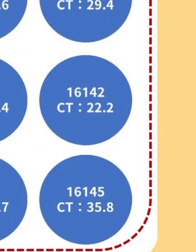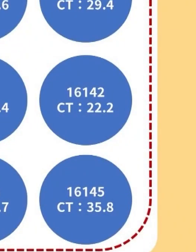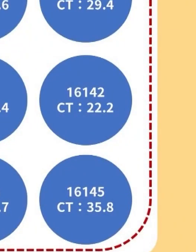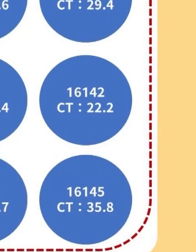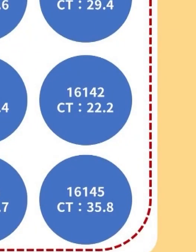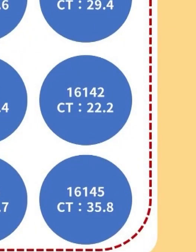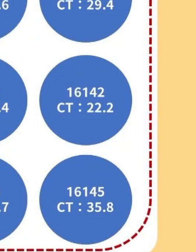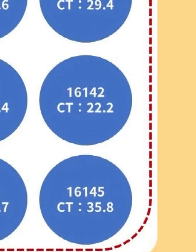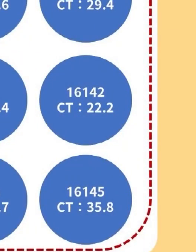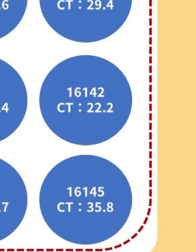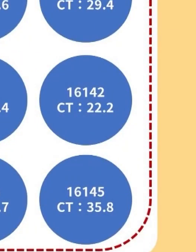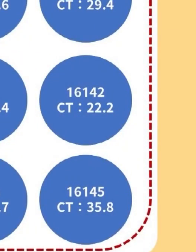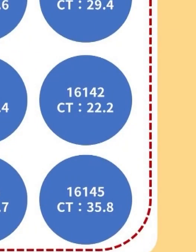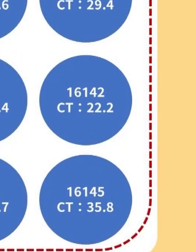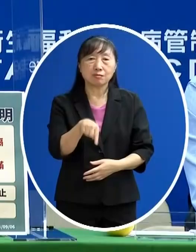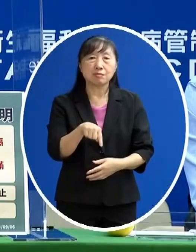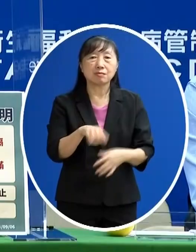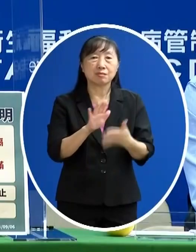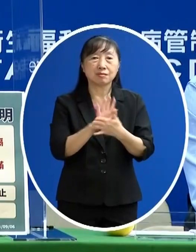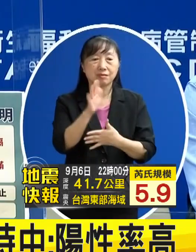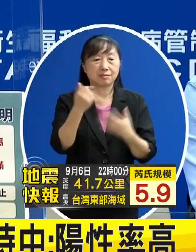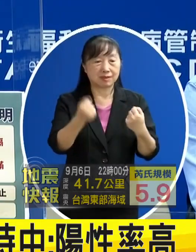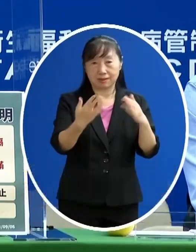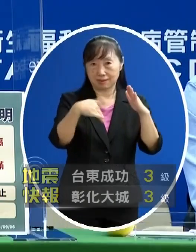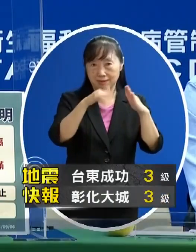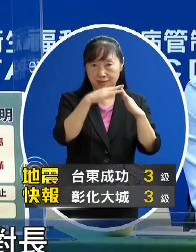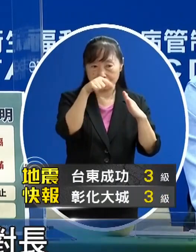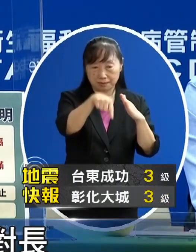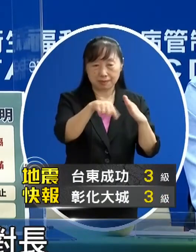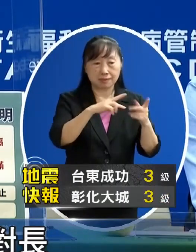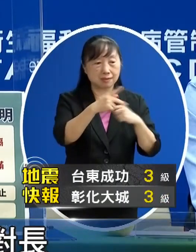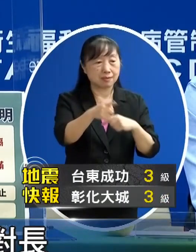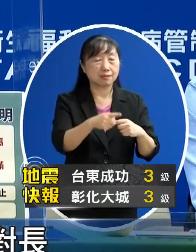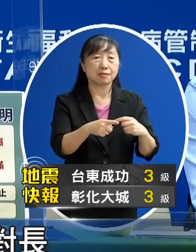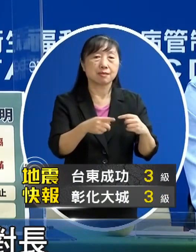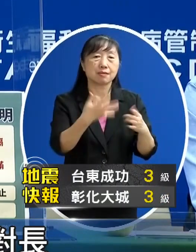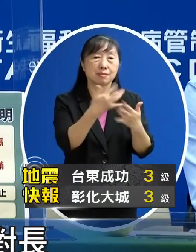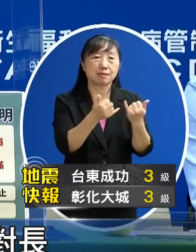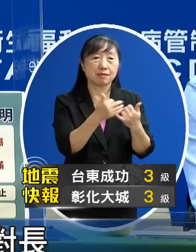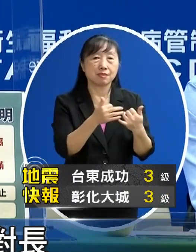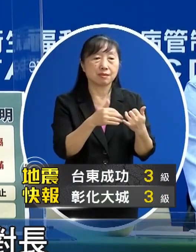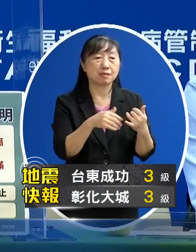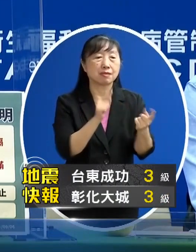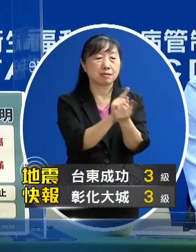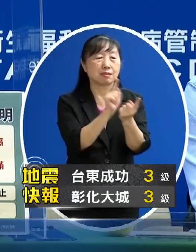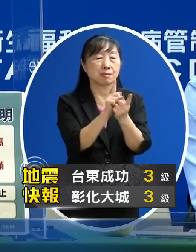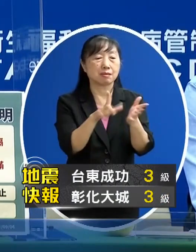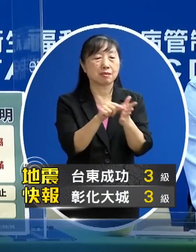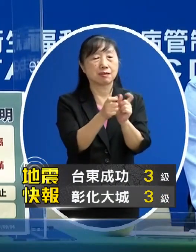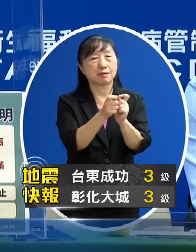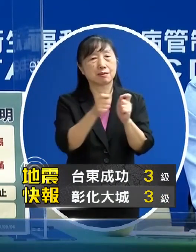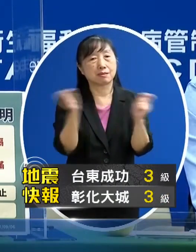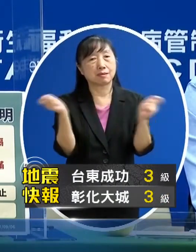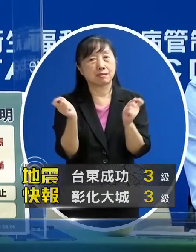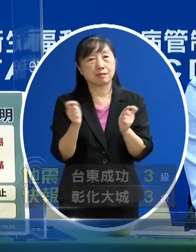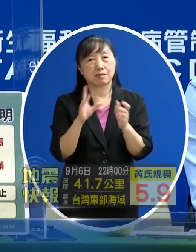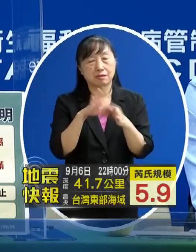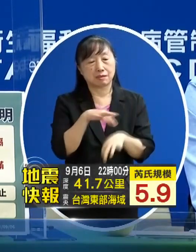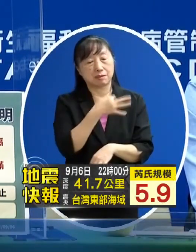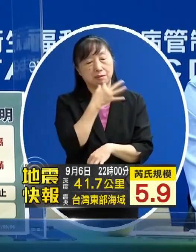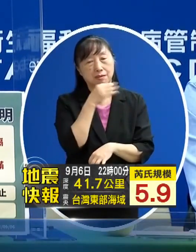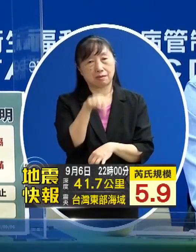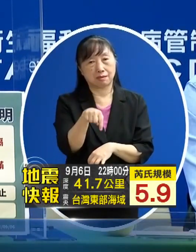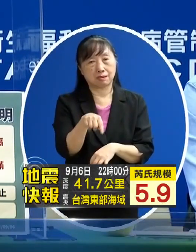在14到35.8之间。 在学校跟学生相处的时间相对的长，在这里面是不是有一